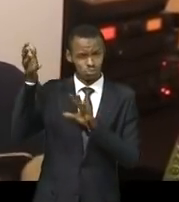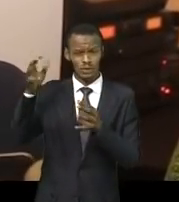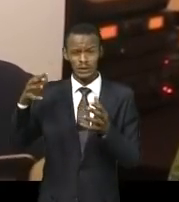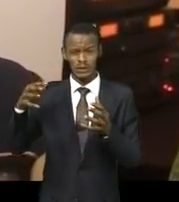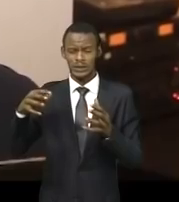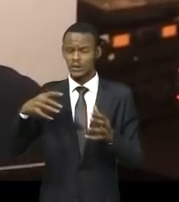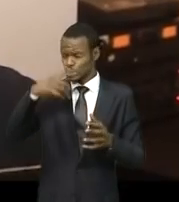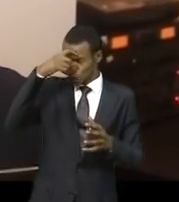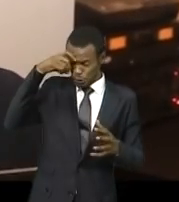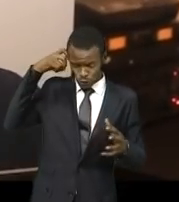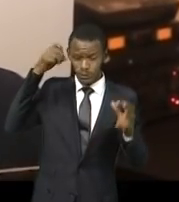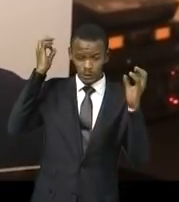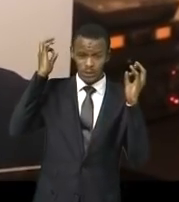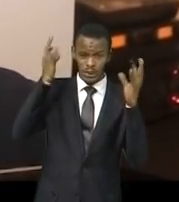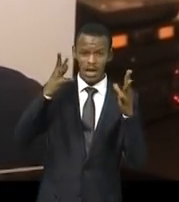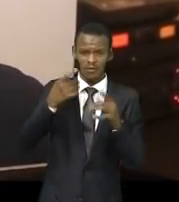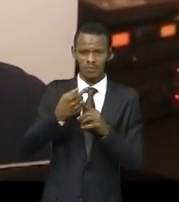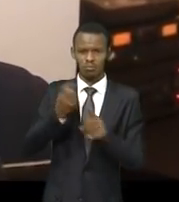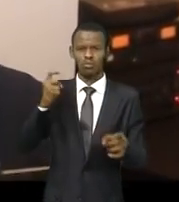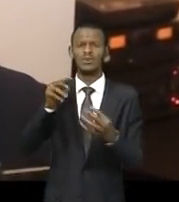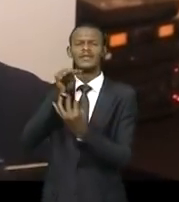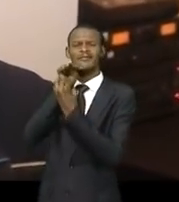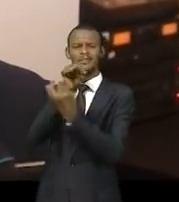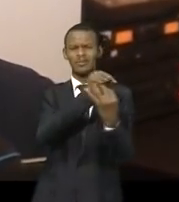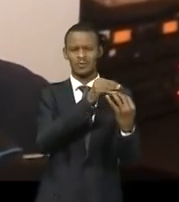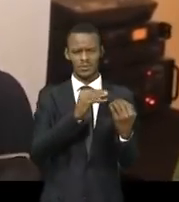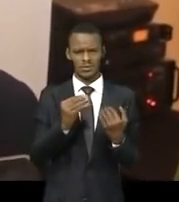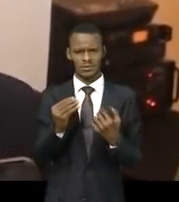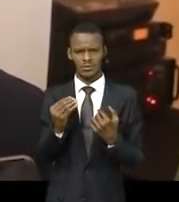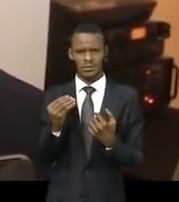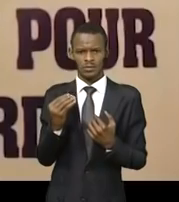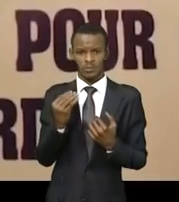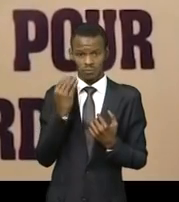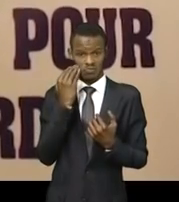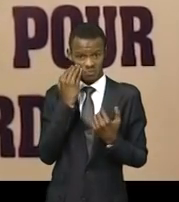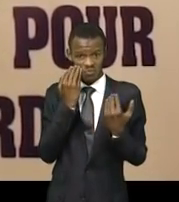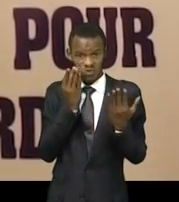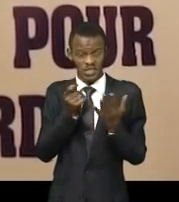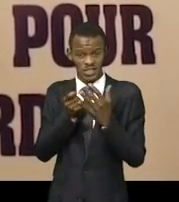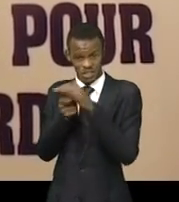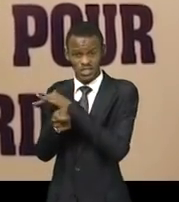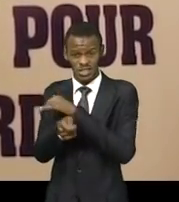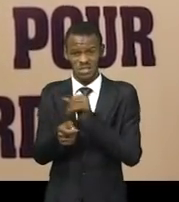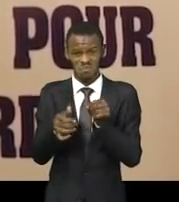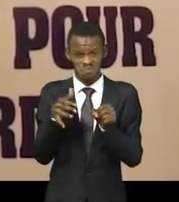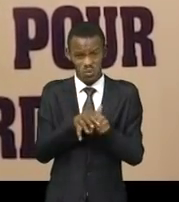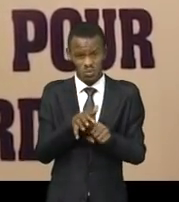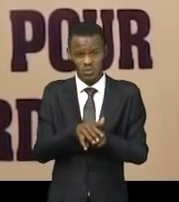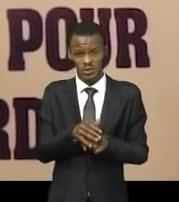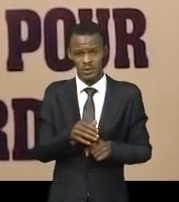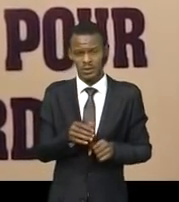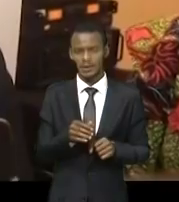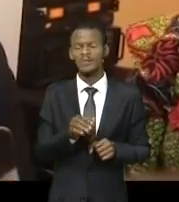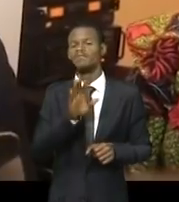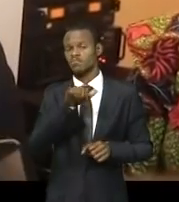de la guerre. Et vous avez suivi des massacres qu'on a connus. Si on dit que la justice élève une nation, il faut qu'il y ait une vraie